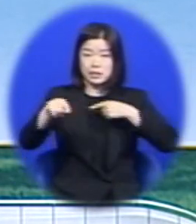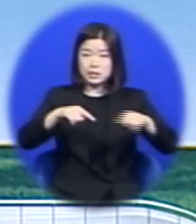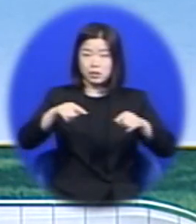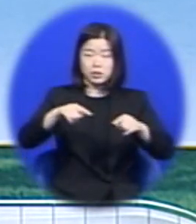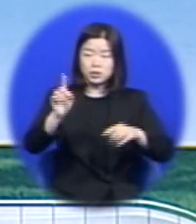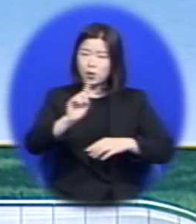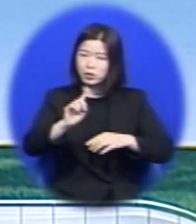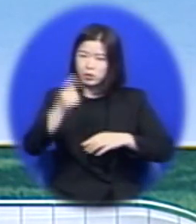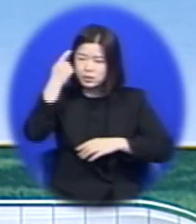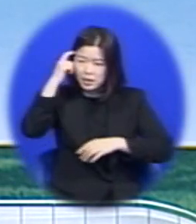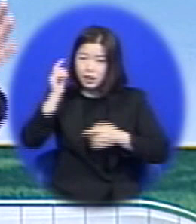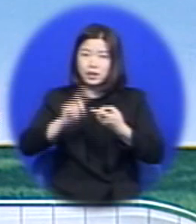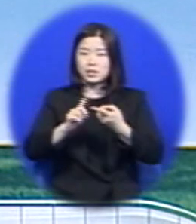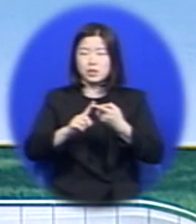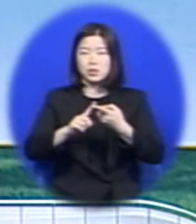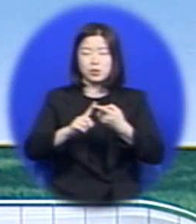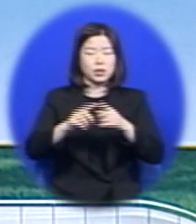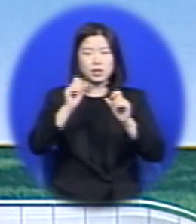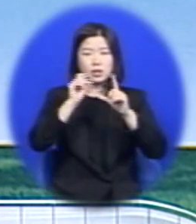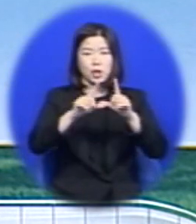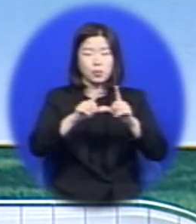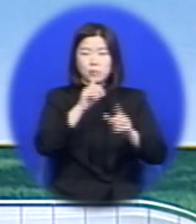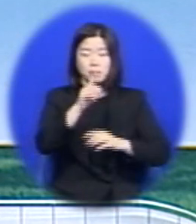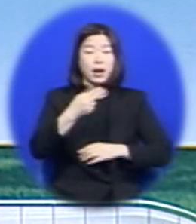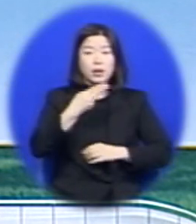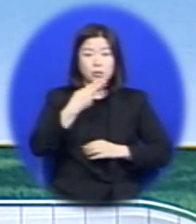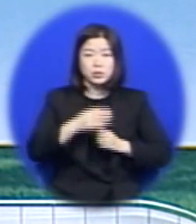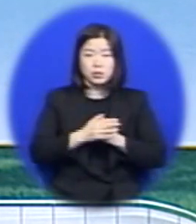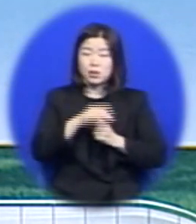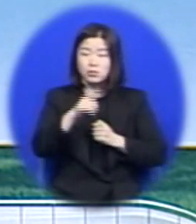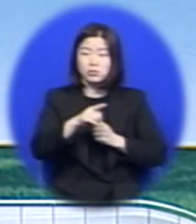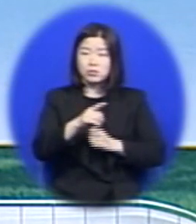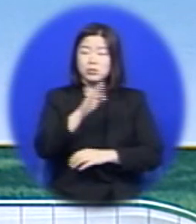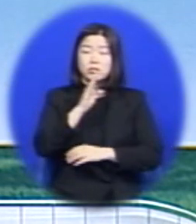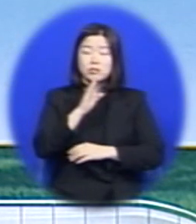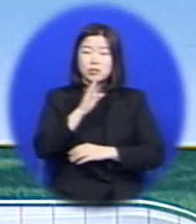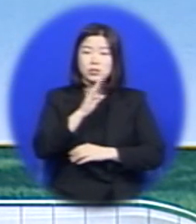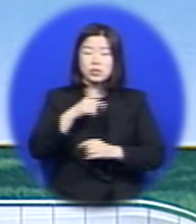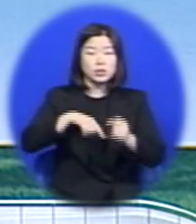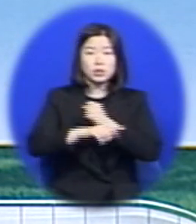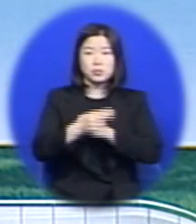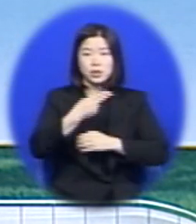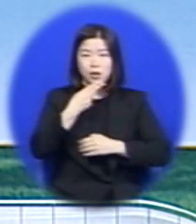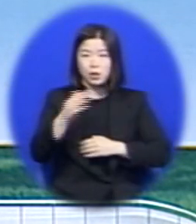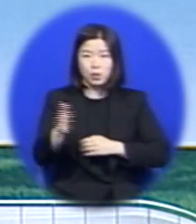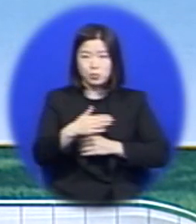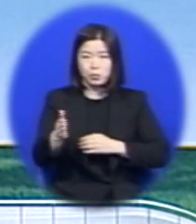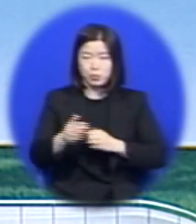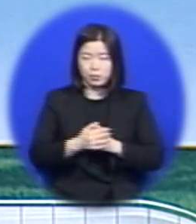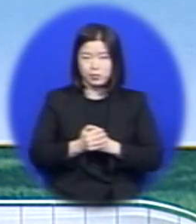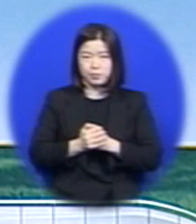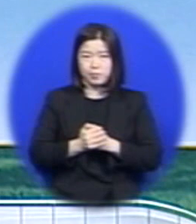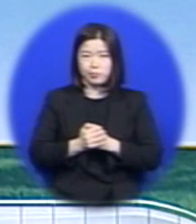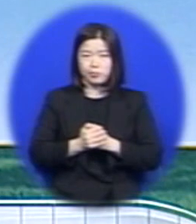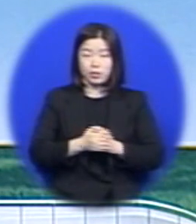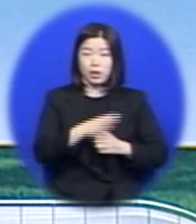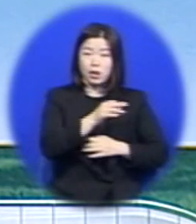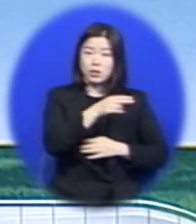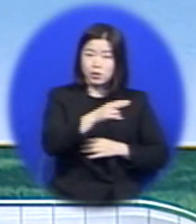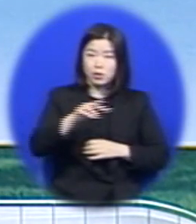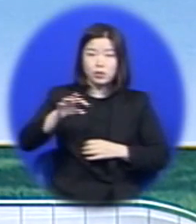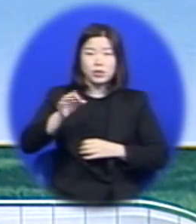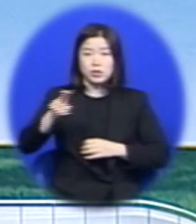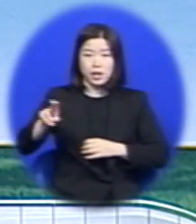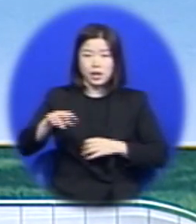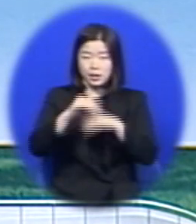어떤 견해에 대해서는 거의 이야기를 하지 않습니다. 그건 사실 별로 의미가 없다고 생각합니다. 여도 있어야 되고